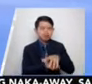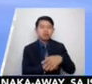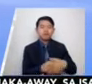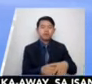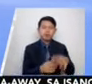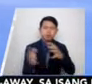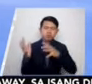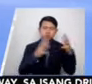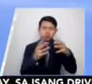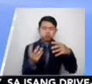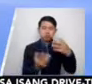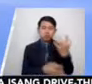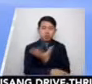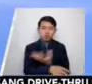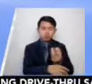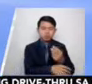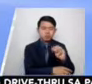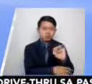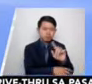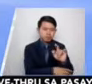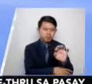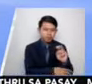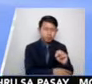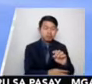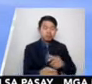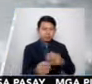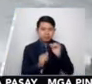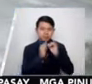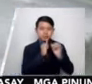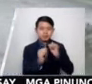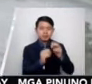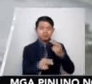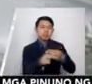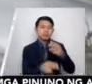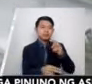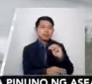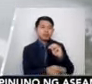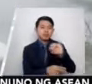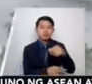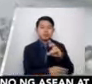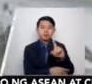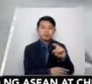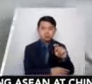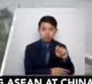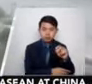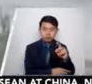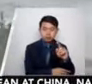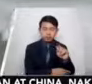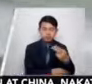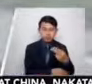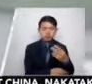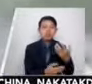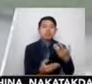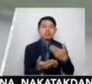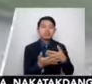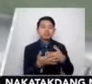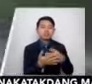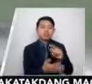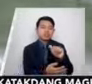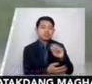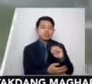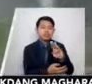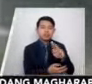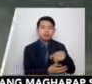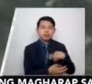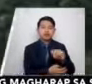Ms. Judith Batak Dibelia. Naninirahan po siya sa south of Tampa Bay. Welcome po sa Balitang Hali, Ma'am Judith. Si Kuwani season